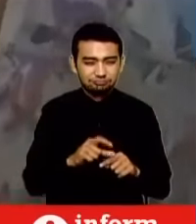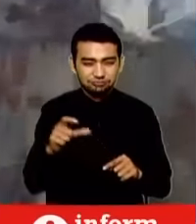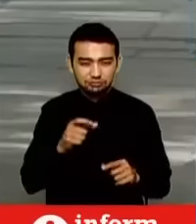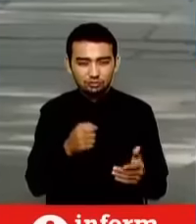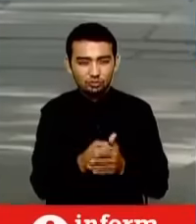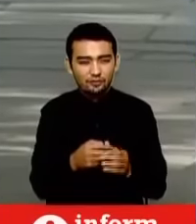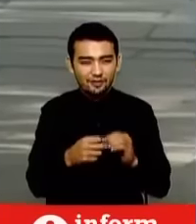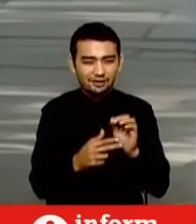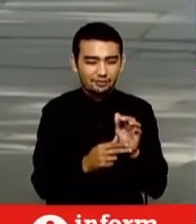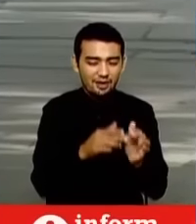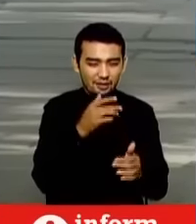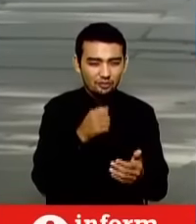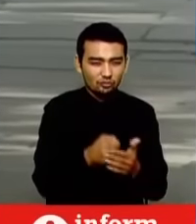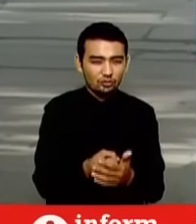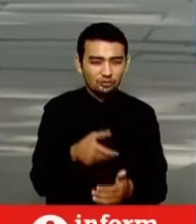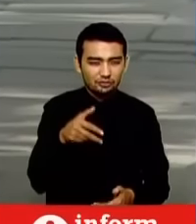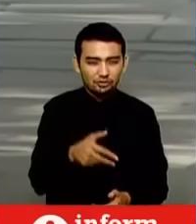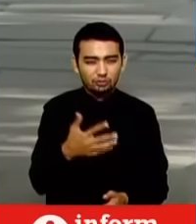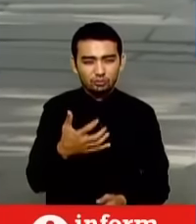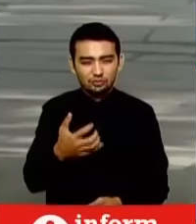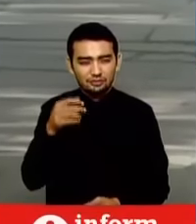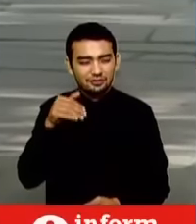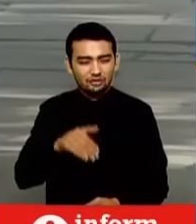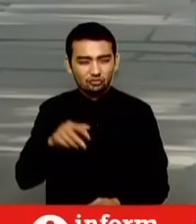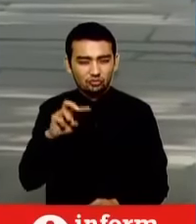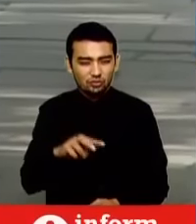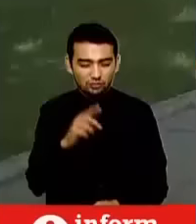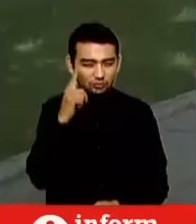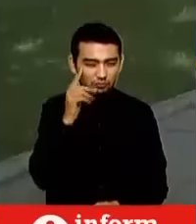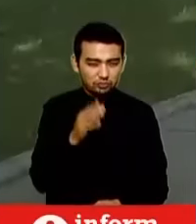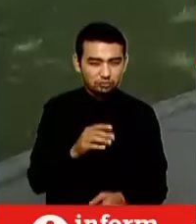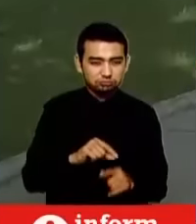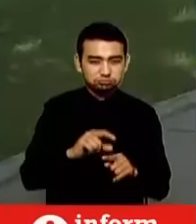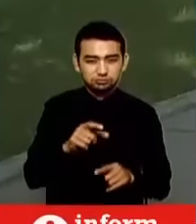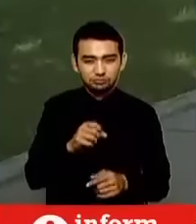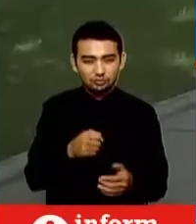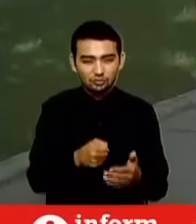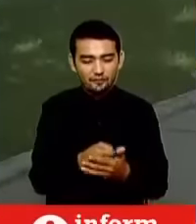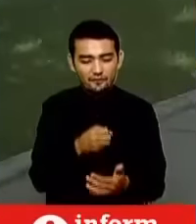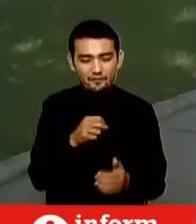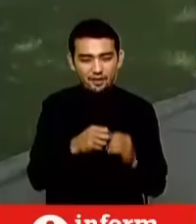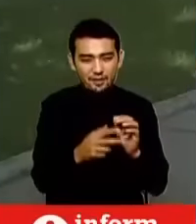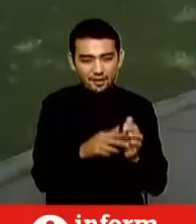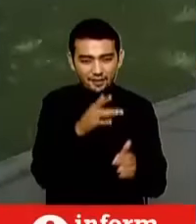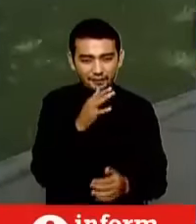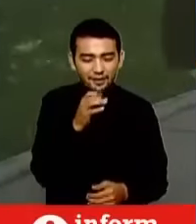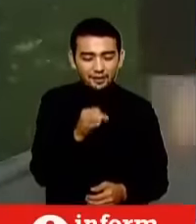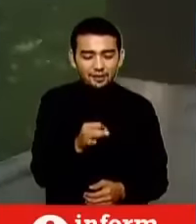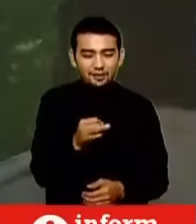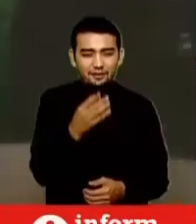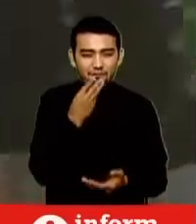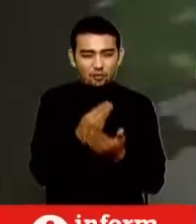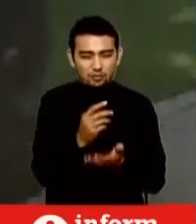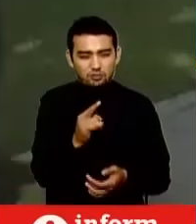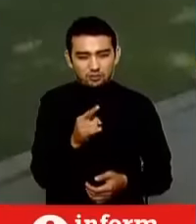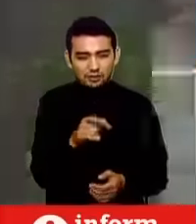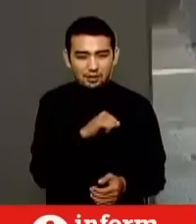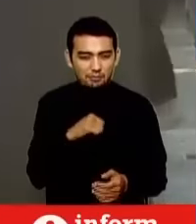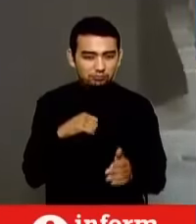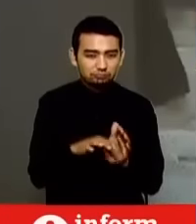может составить порядка $3500. При достижении совершеннолетия средства будут являться собственностью ребенка, и их можно